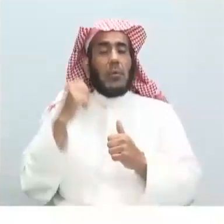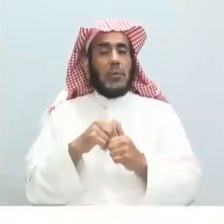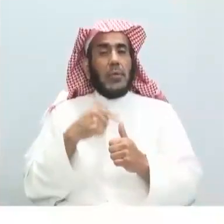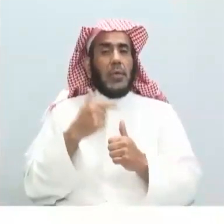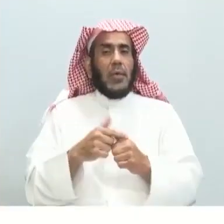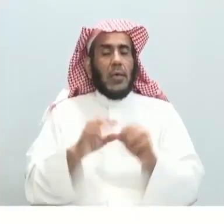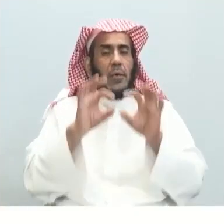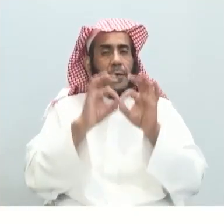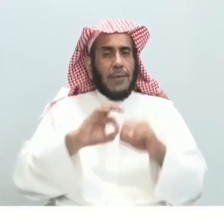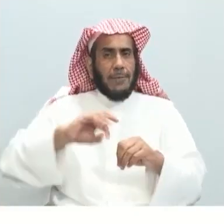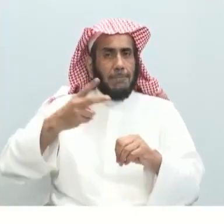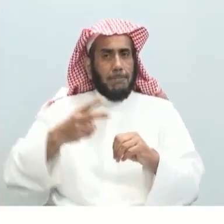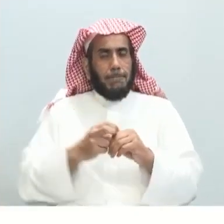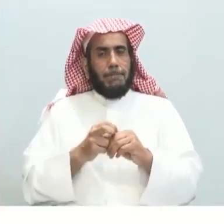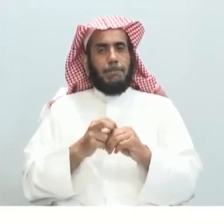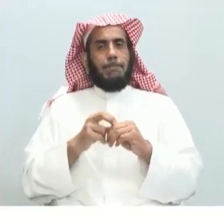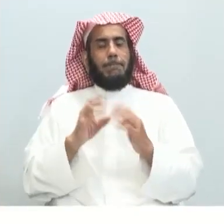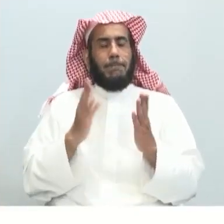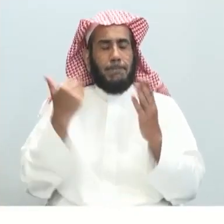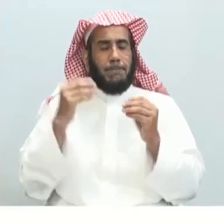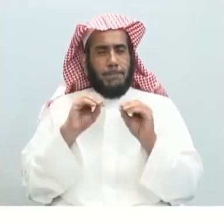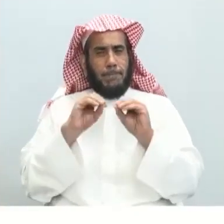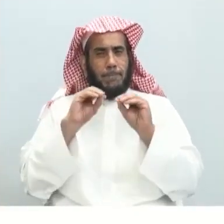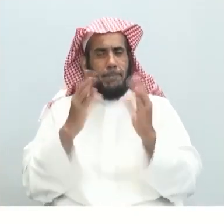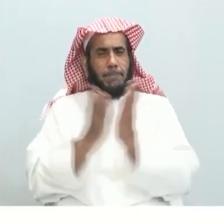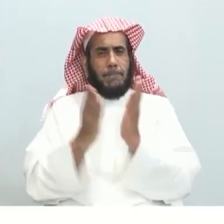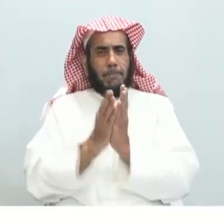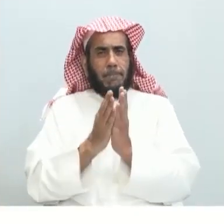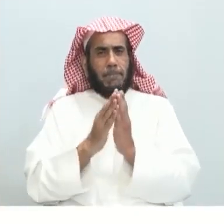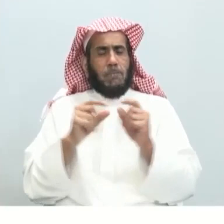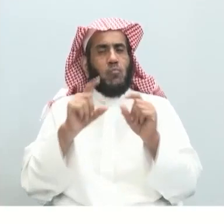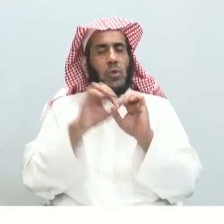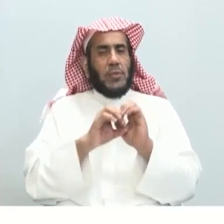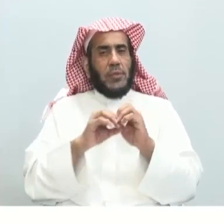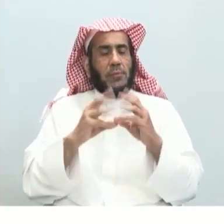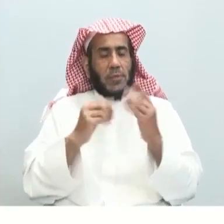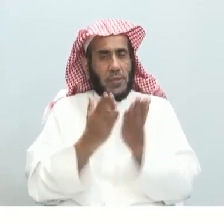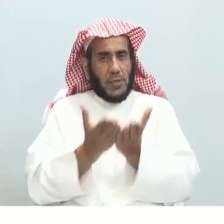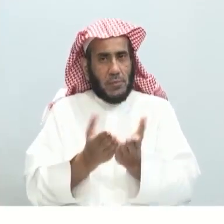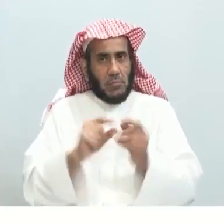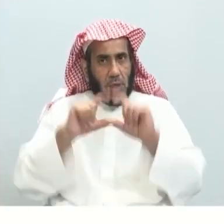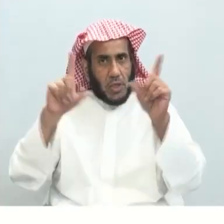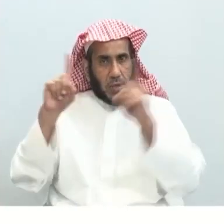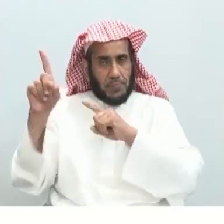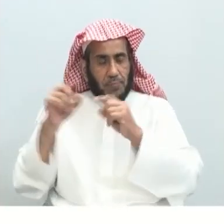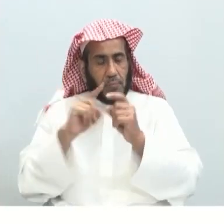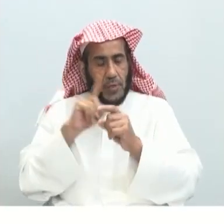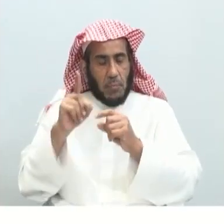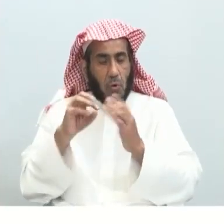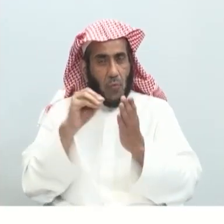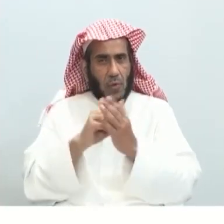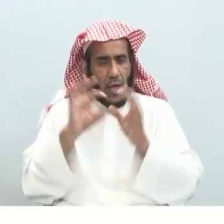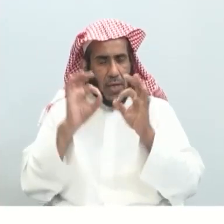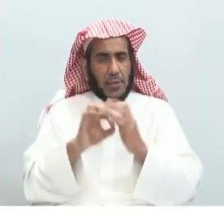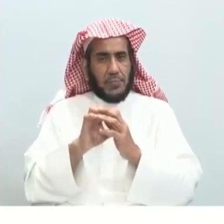الى ايات اخر من الايات التي سبق ان درسناها والايات بين ايديكم على الشاشه تاملوا في